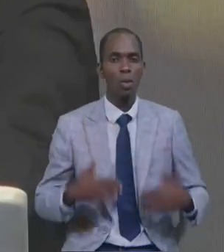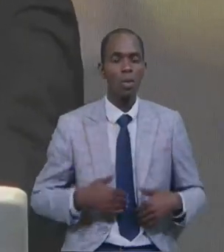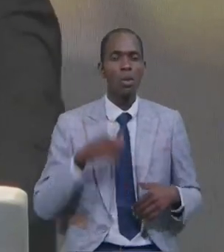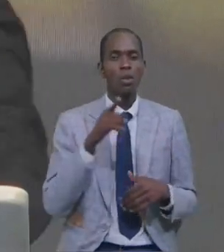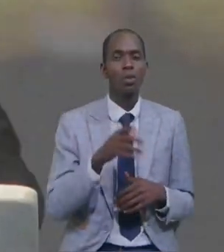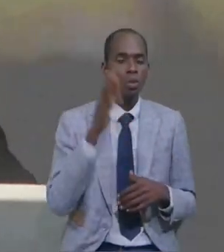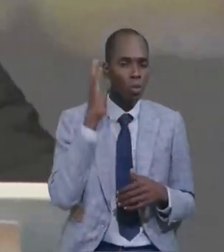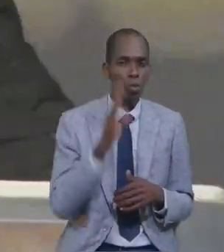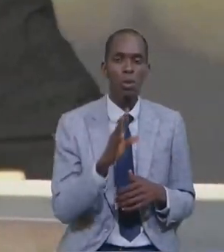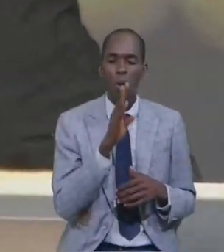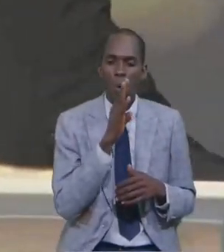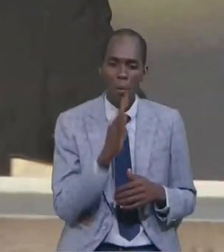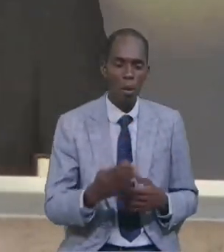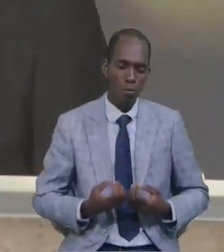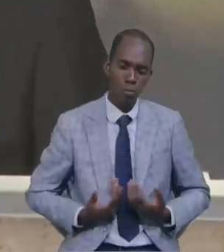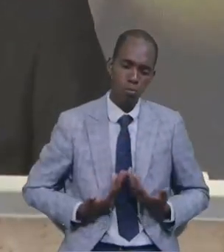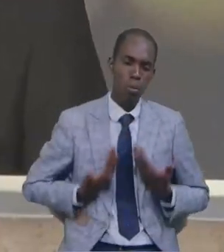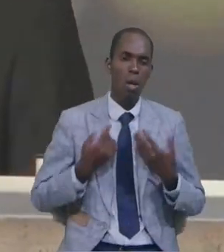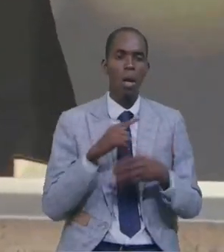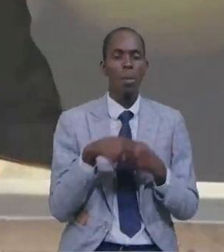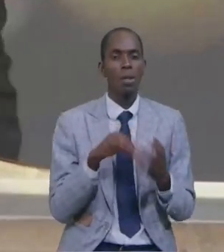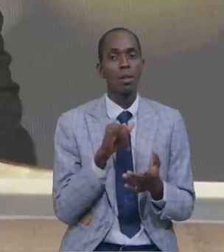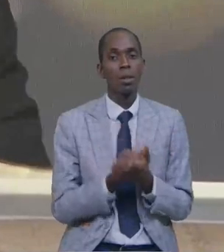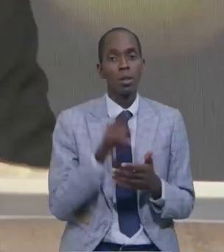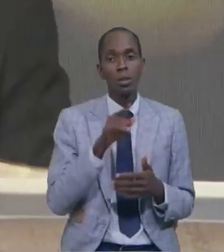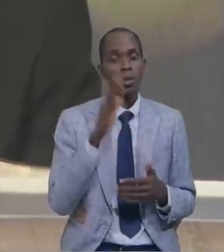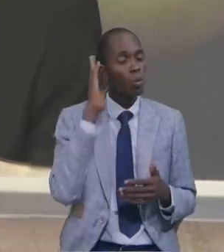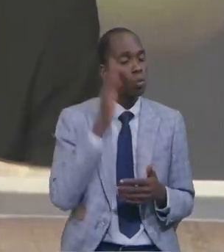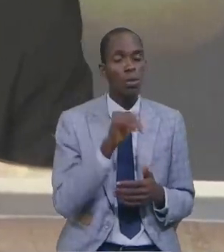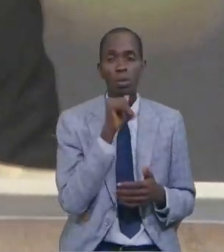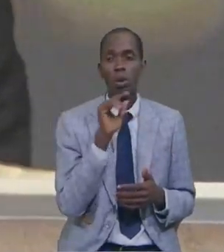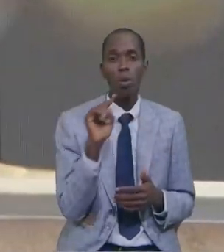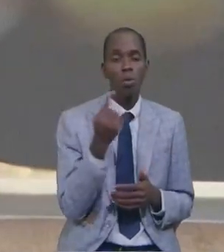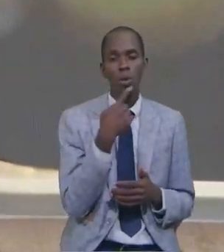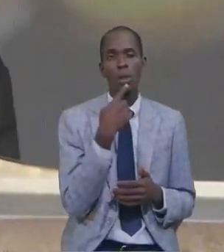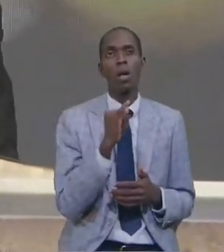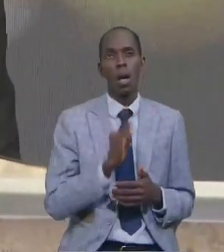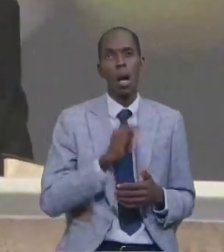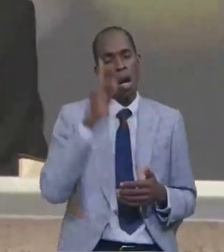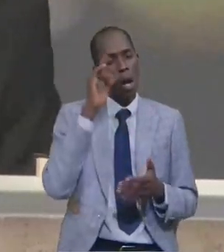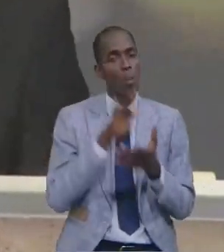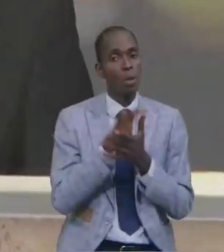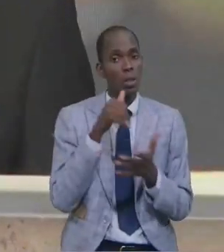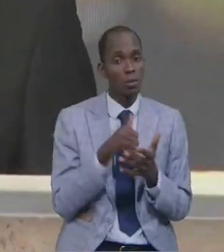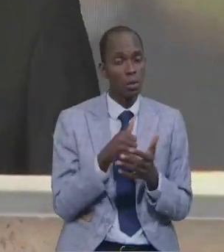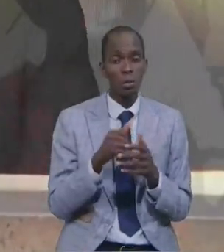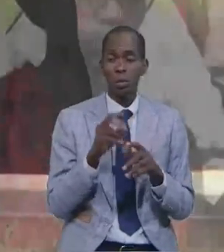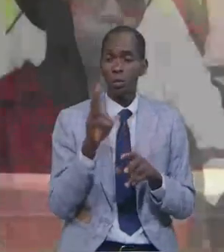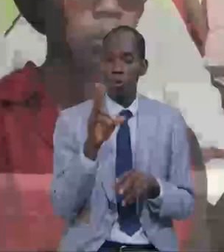crois cela. Vous allez l'expérimenter. Vous n'allez pas seulement dire, je le